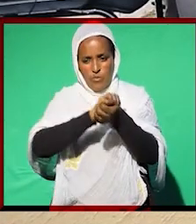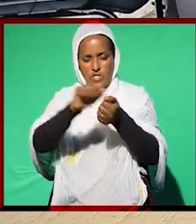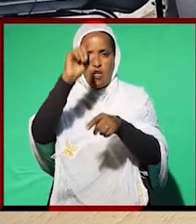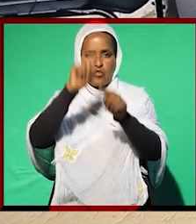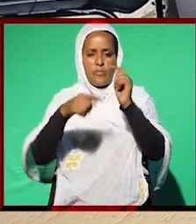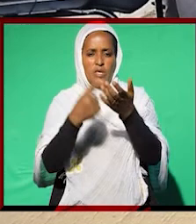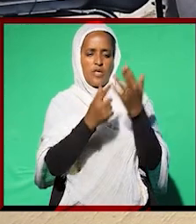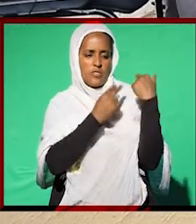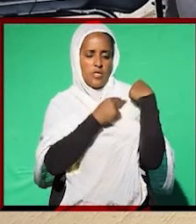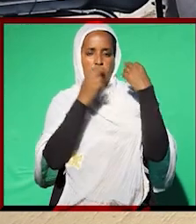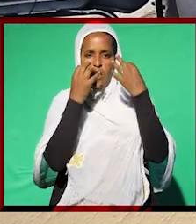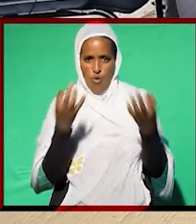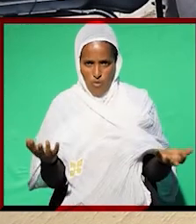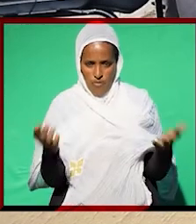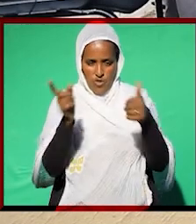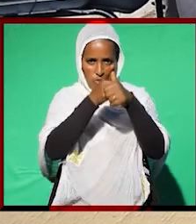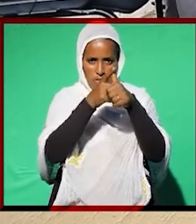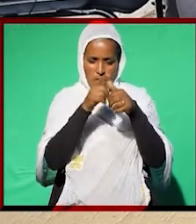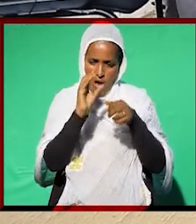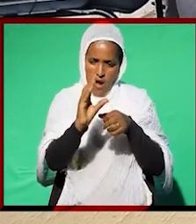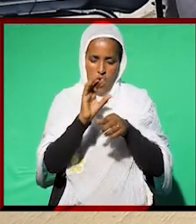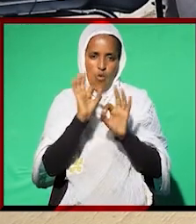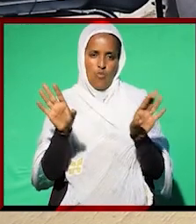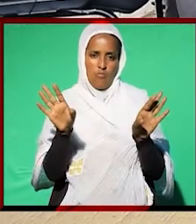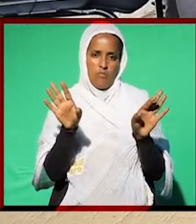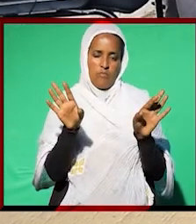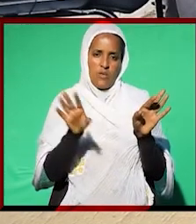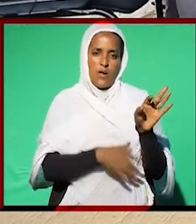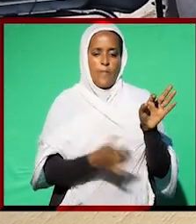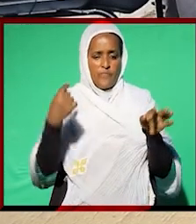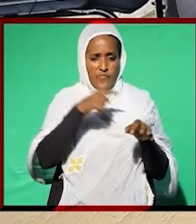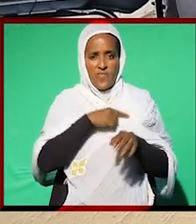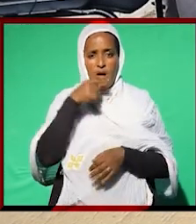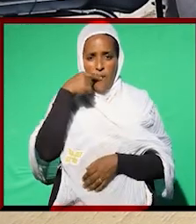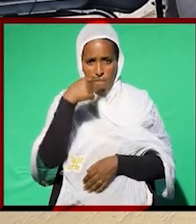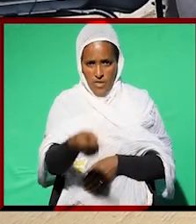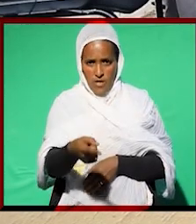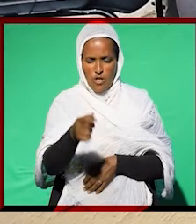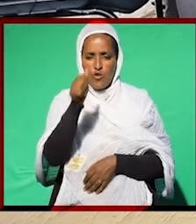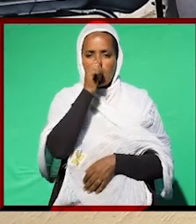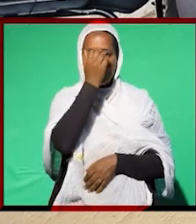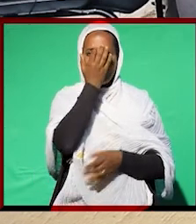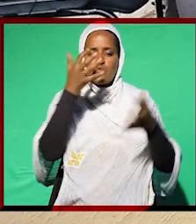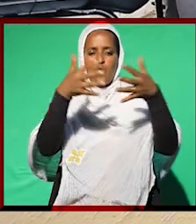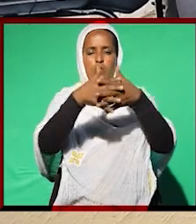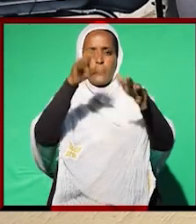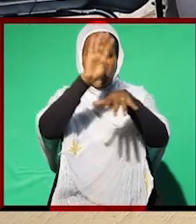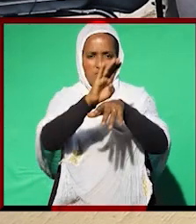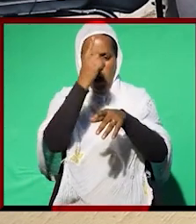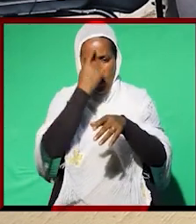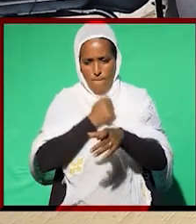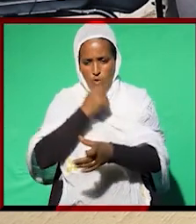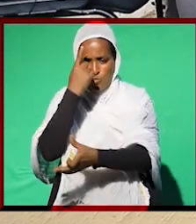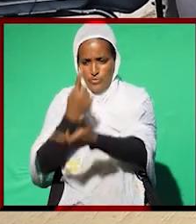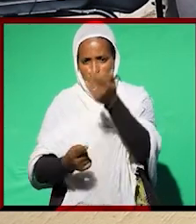መሻር አይችልም፣ ይህን የመሻር ስልጣንም የለውም ነው ሲጀመር ከጅምሩ። እኛ የምንናገረው ለኢትዮጵያ ኦርቶዶክስ